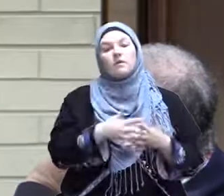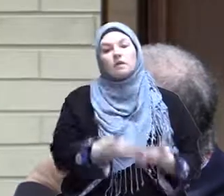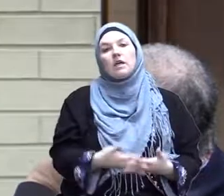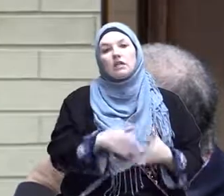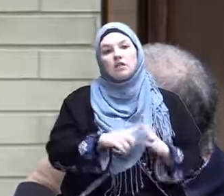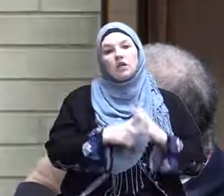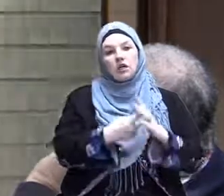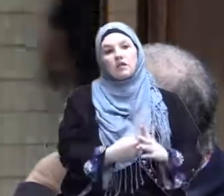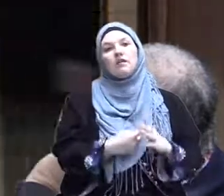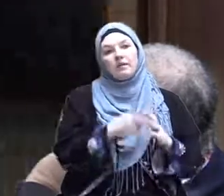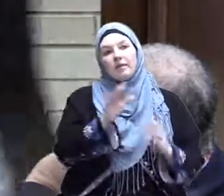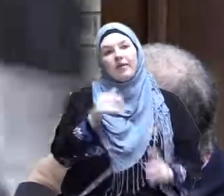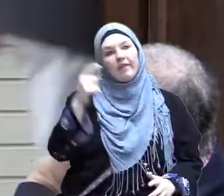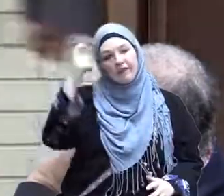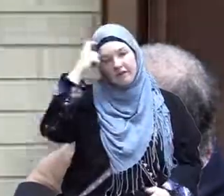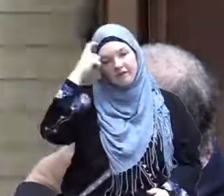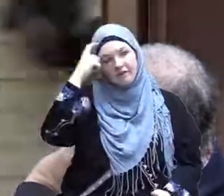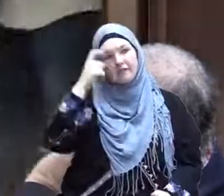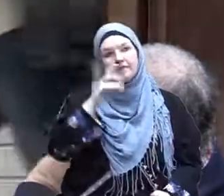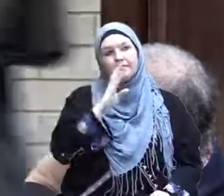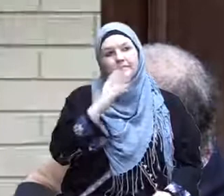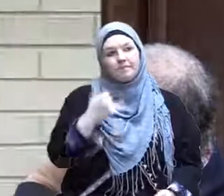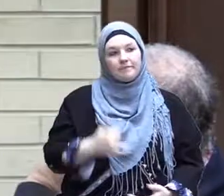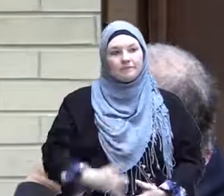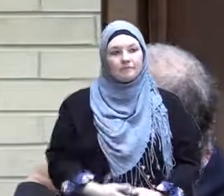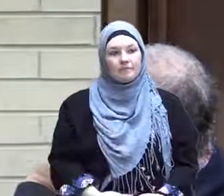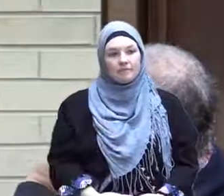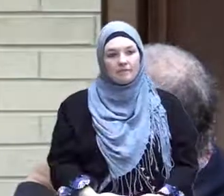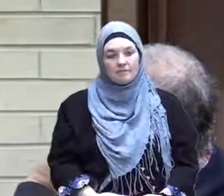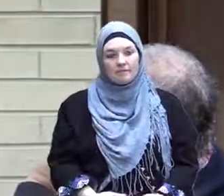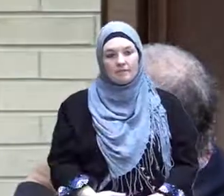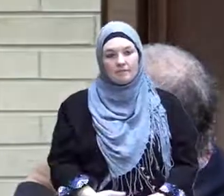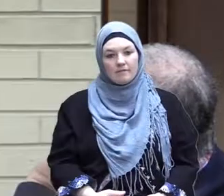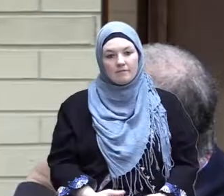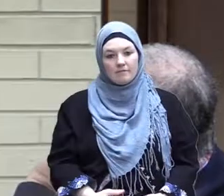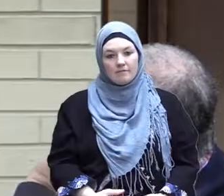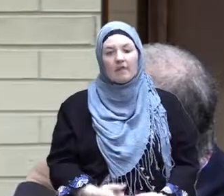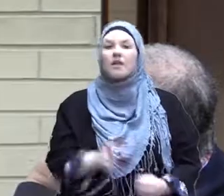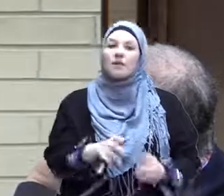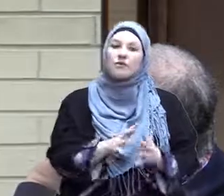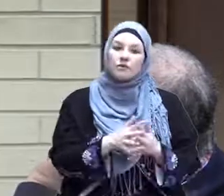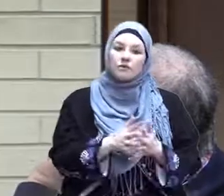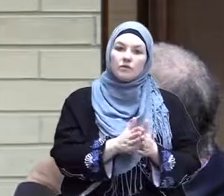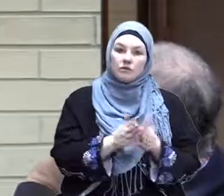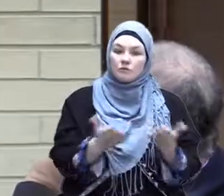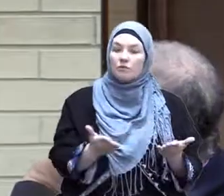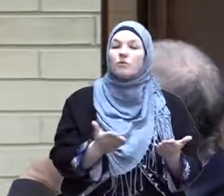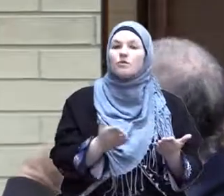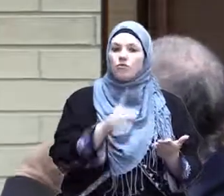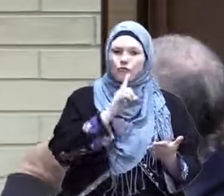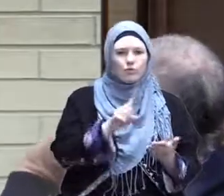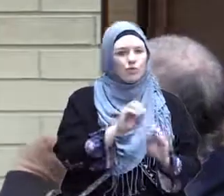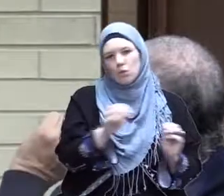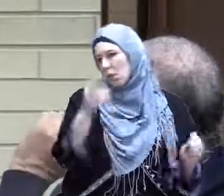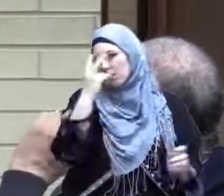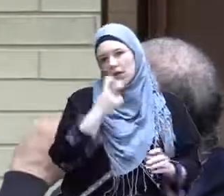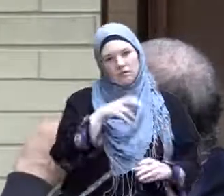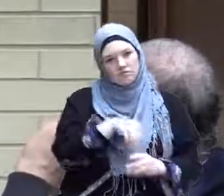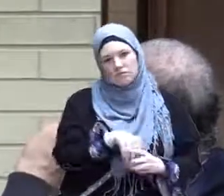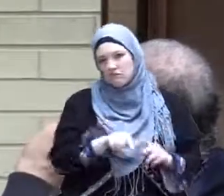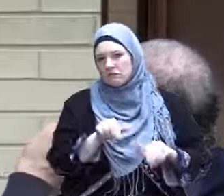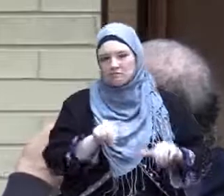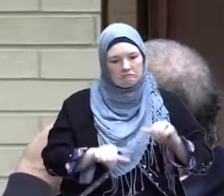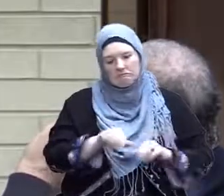off by saying, ذَلِكَ الْكِتَابُ لَا رَيْبَ فِيهِ. This book indeed has no doubt.